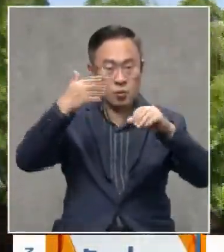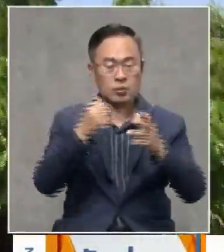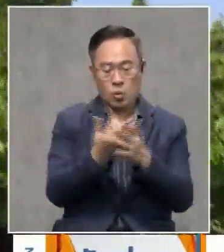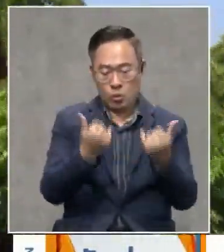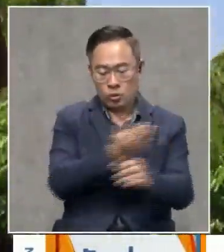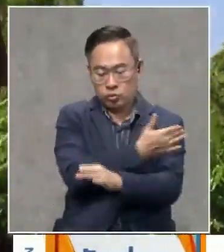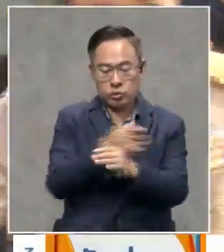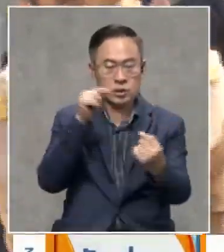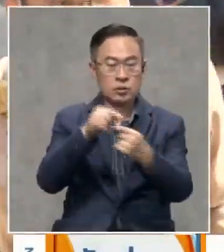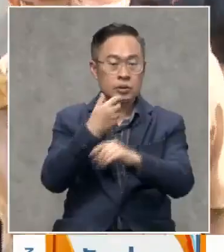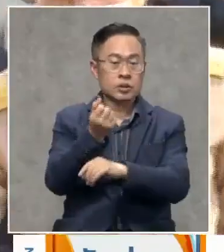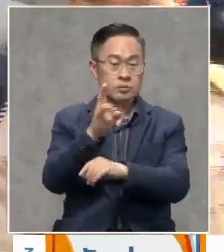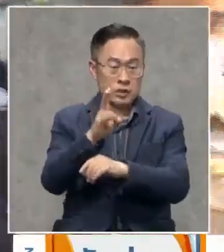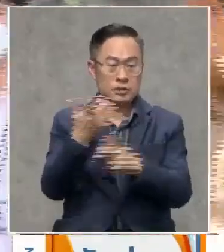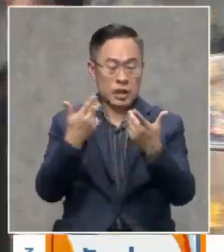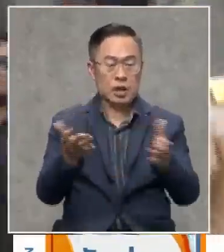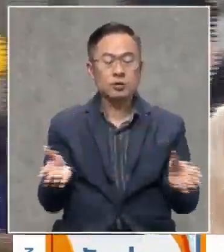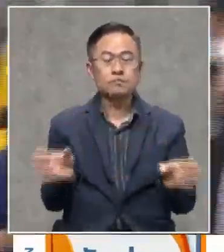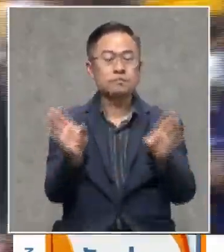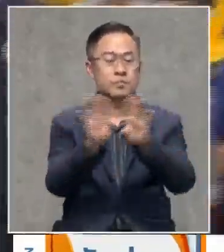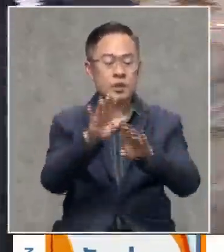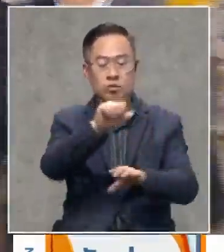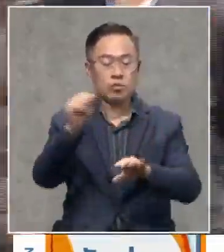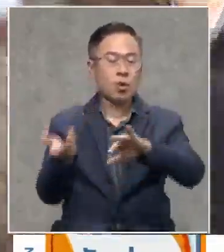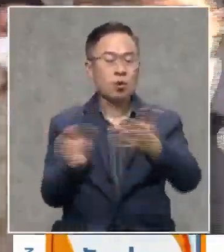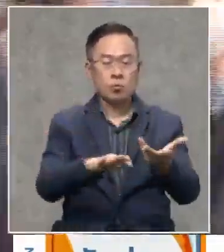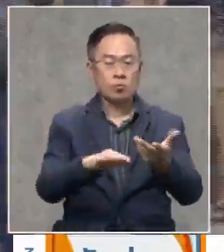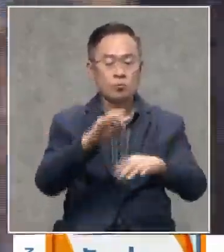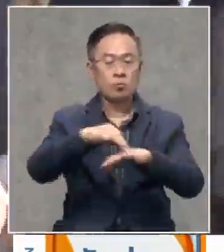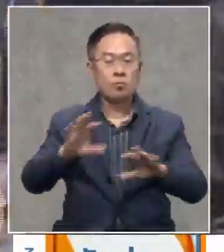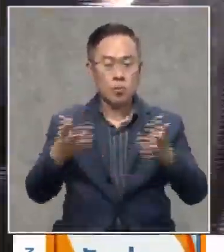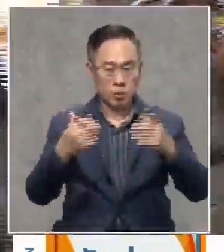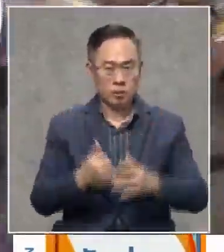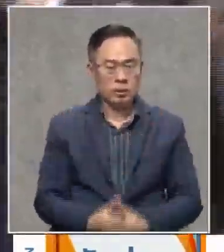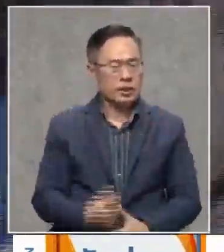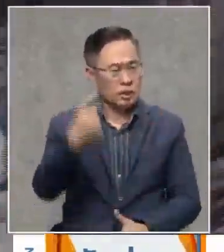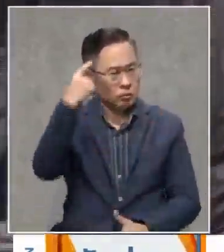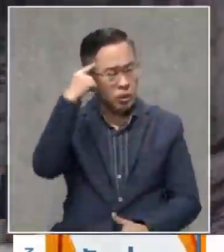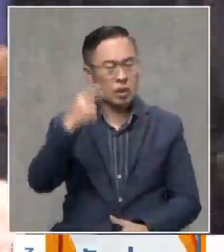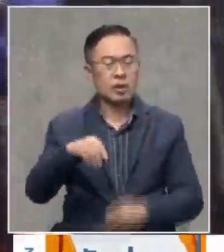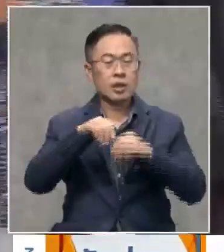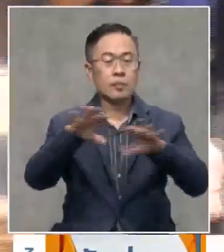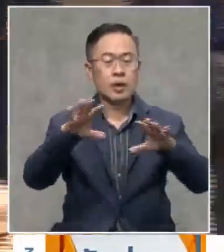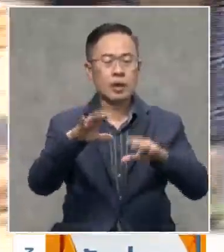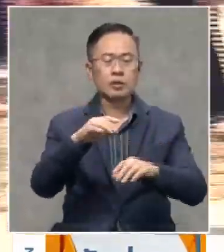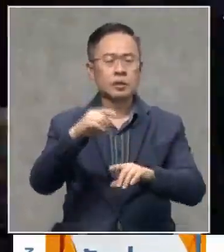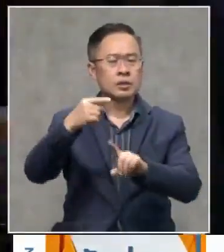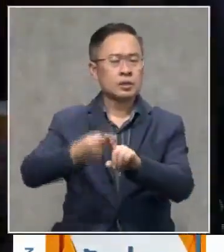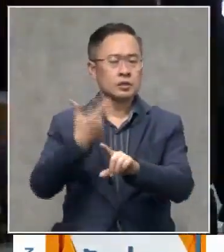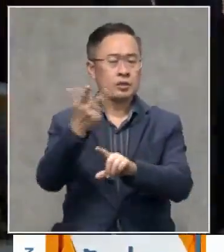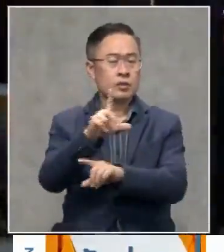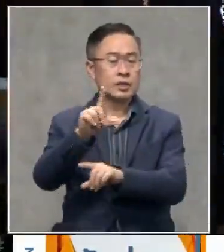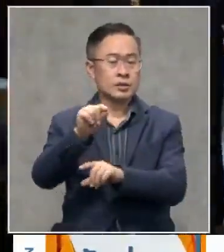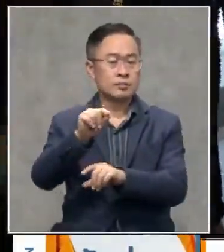าคมก่อนวันยุบสภาซึ่งตอนนี้กระแสข่าวบอกว่าท่านนายกอาจจะยุบสภา20มีนาคมนะคะ ใ